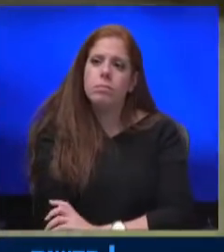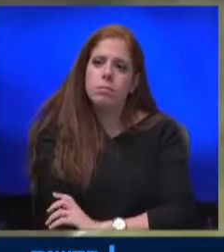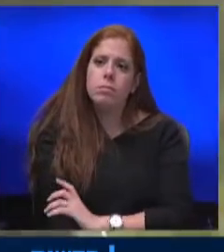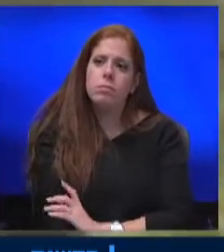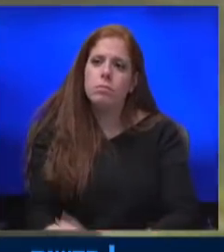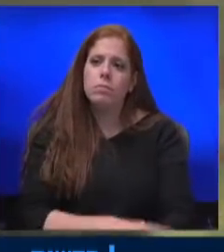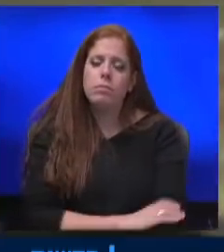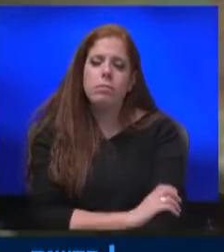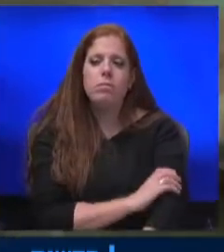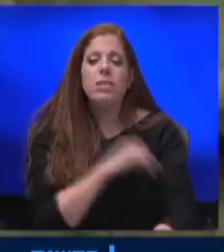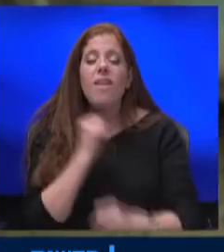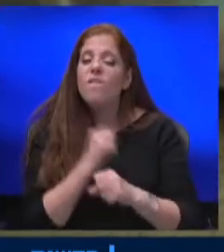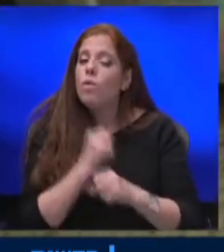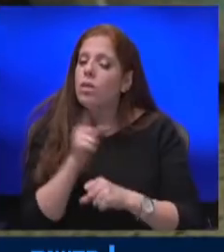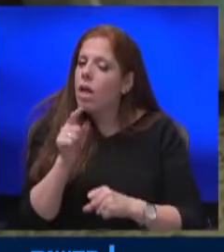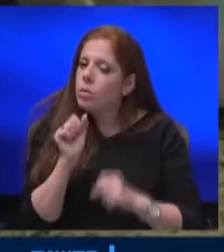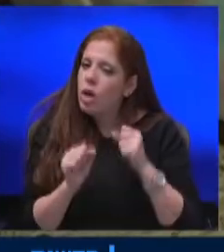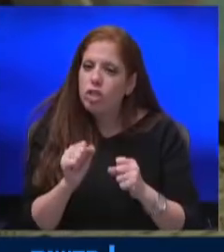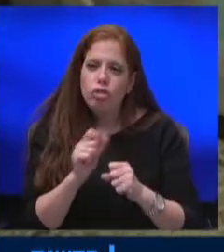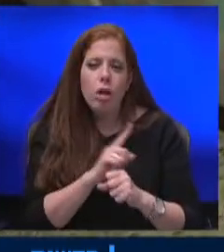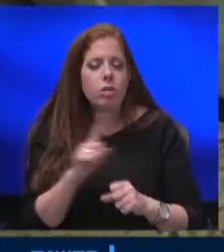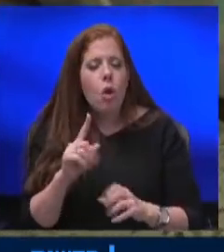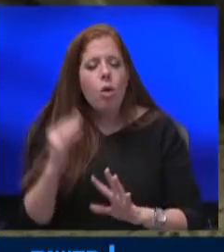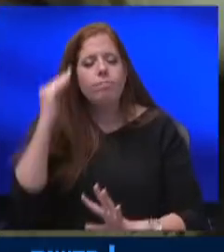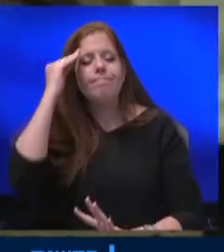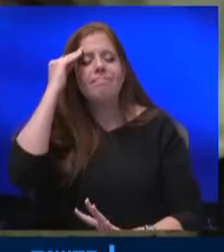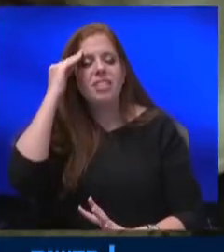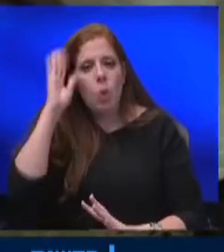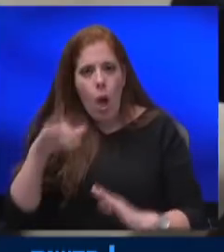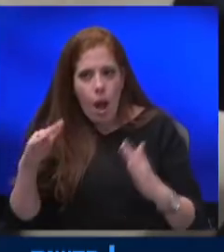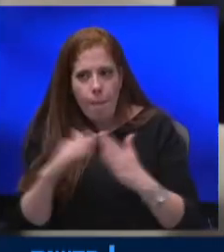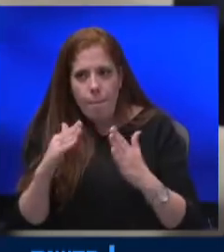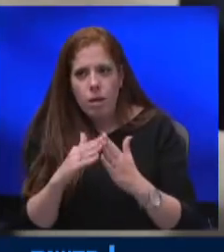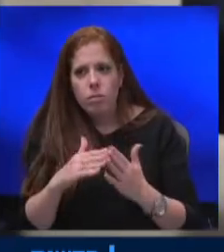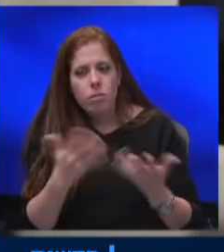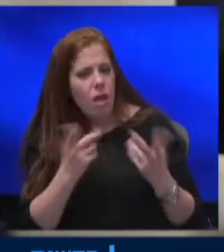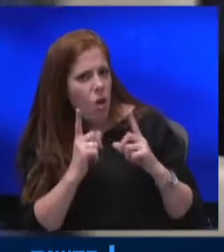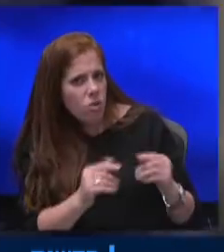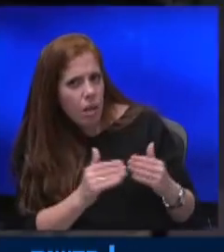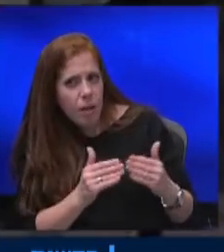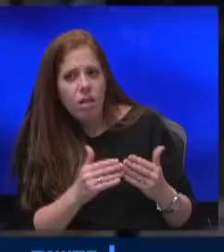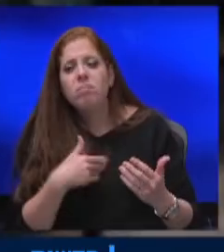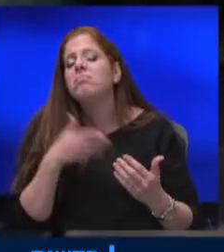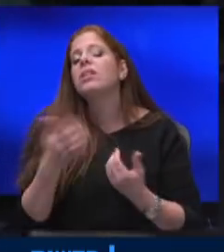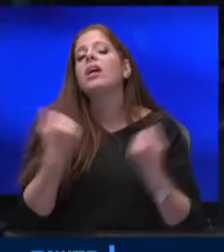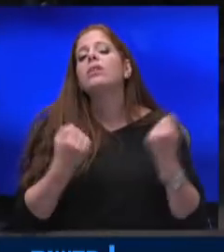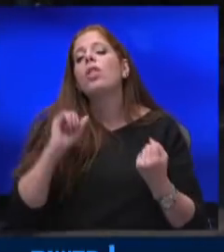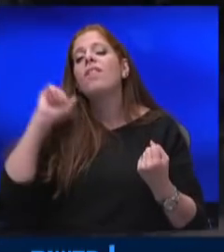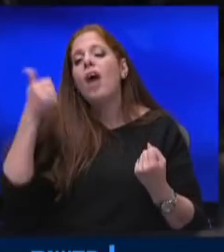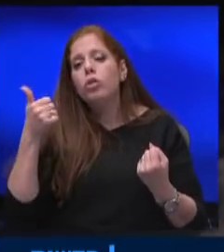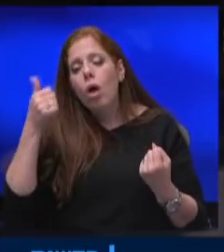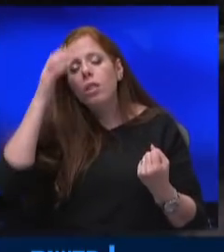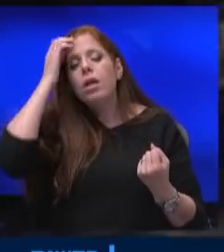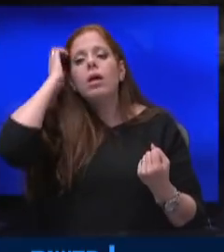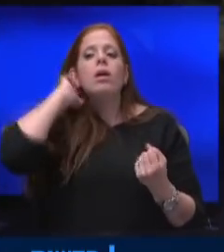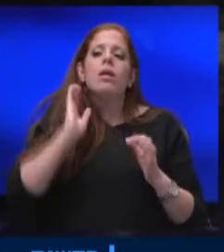את העבודה הזו קשה שלא לקחת איתך גם הביתה. איך עוזרים הביתה? אני נכנס לאוטו דבר ראשון, אני